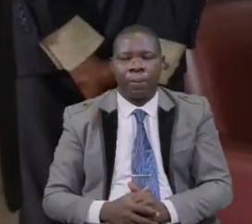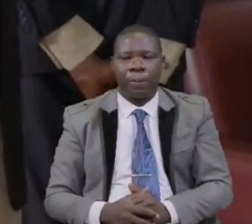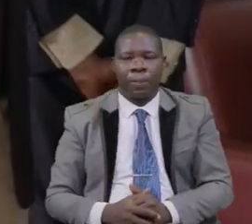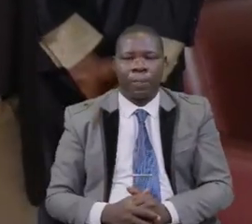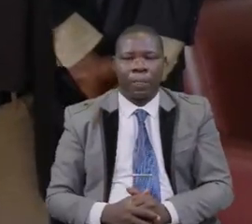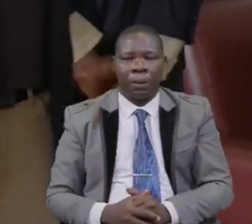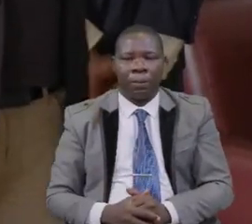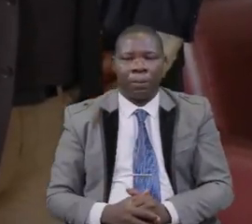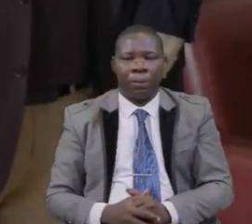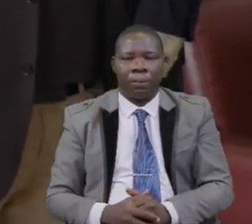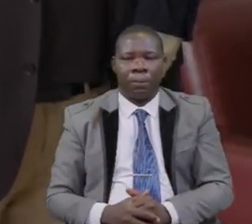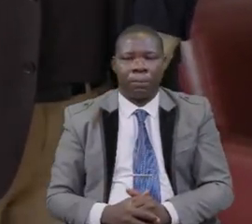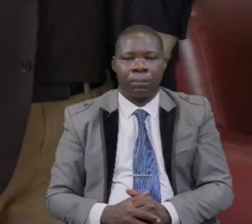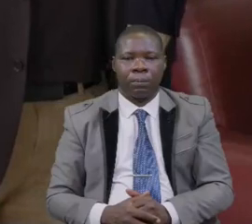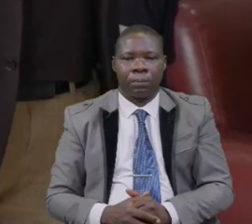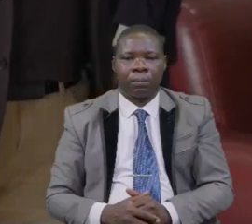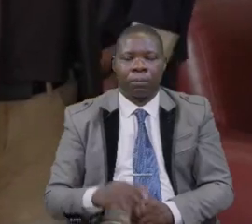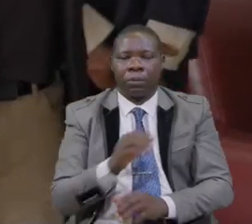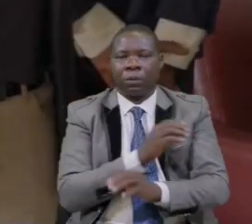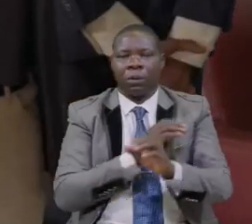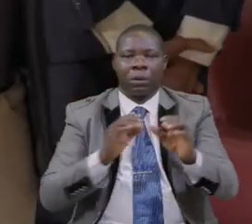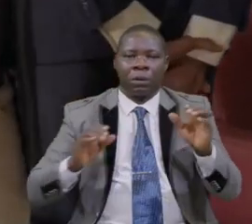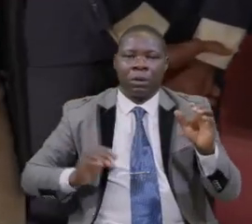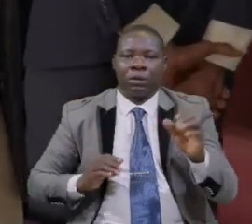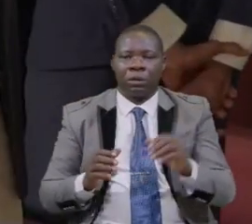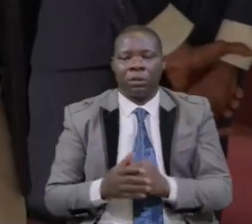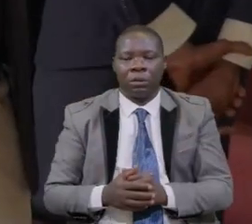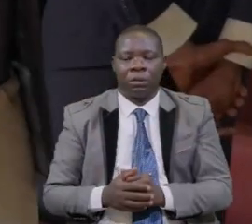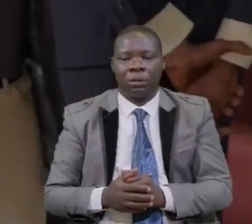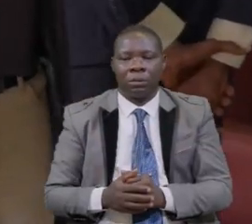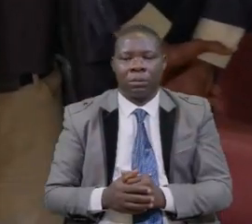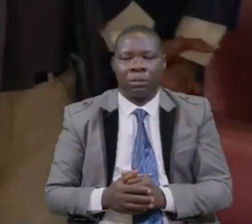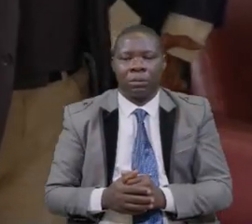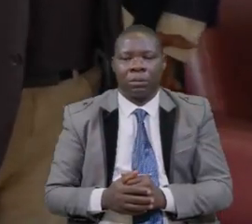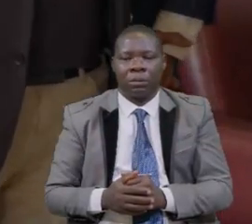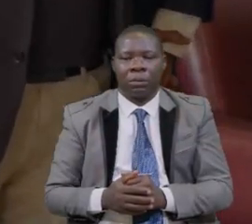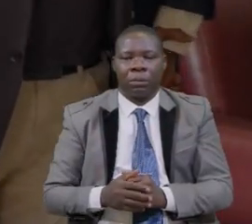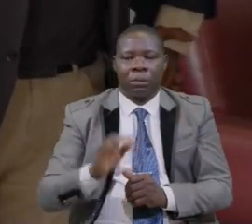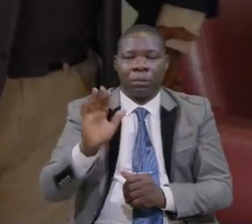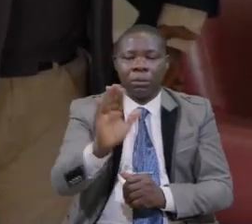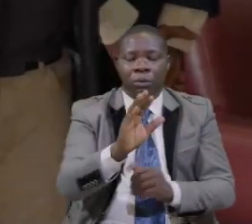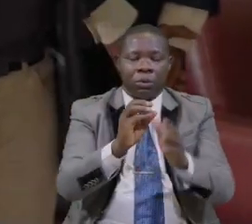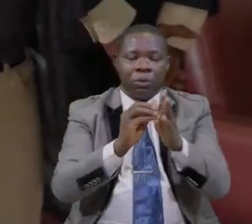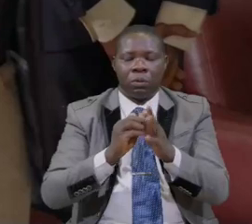Christ est ton